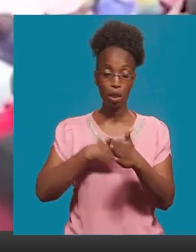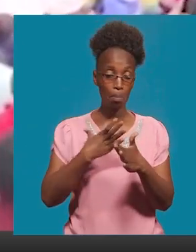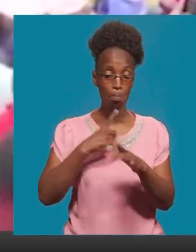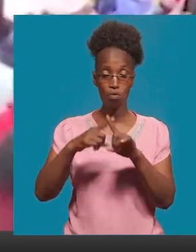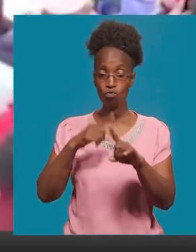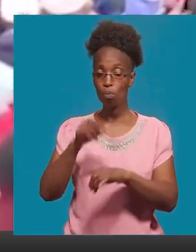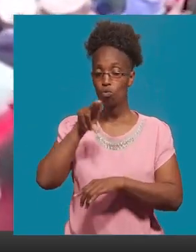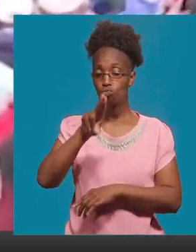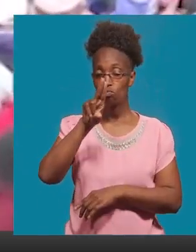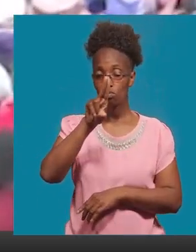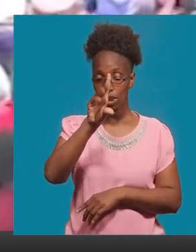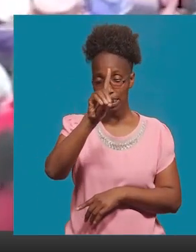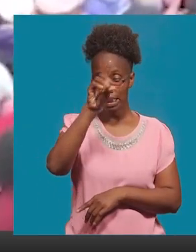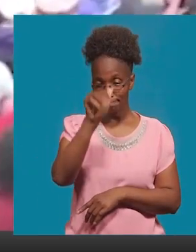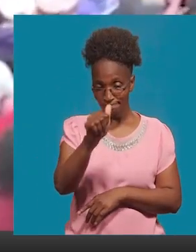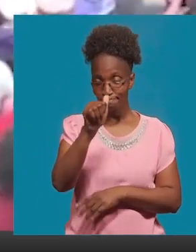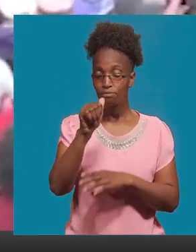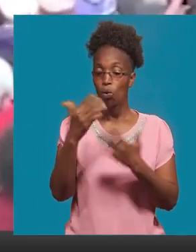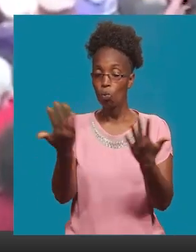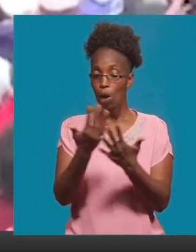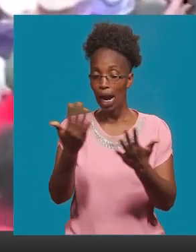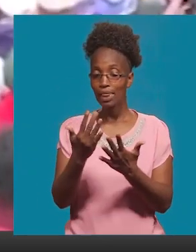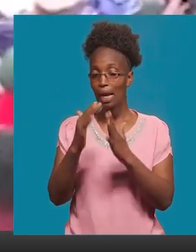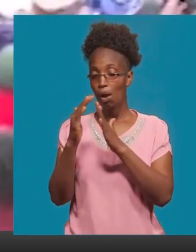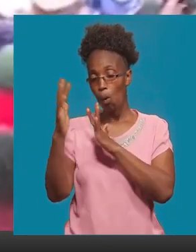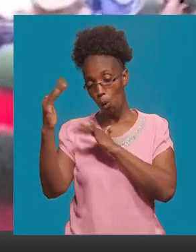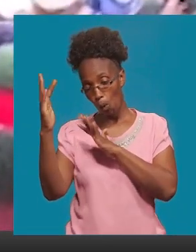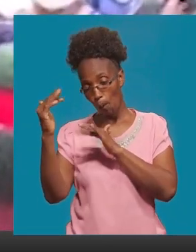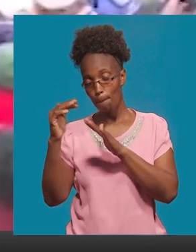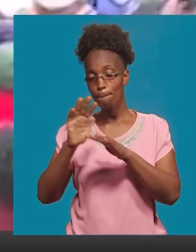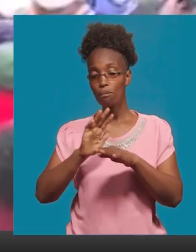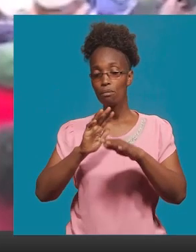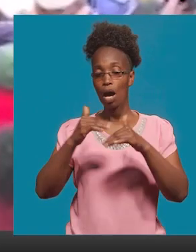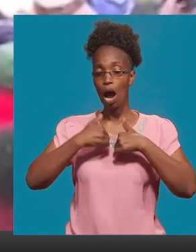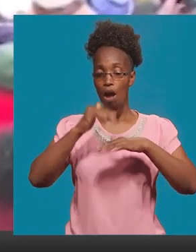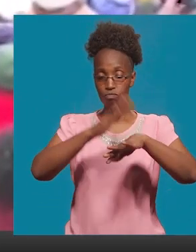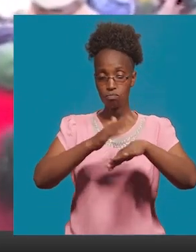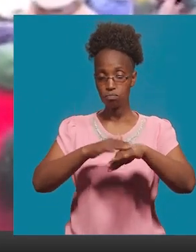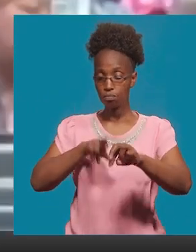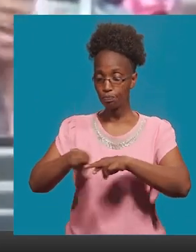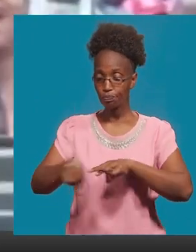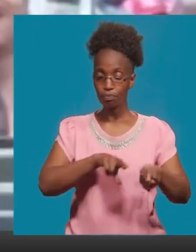wa UDA, chama ambacho wanahoji kuwa mizizi yake imekolea mlimani.